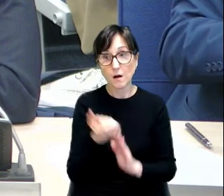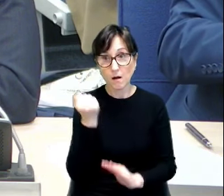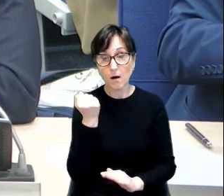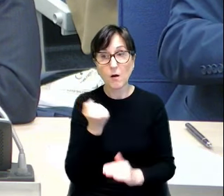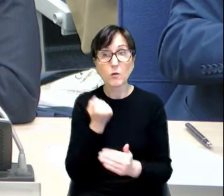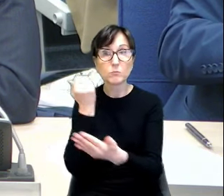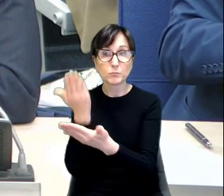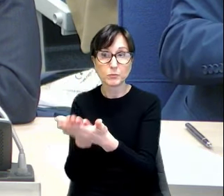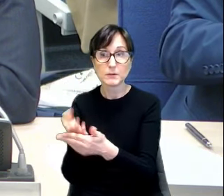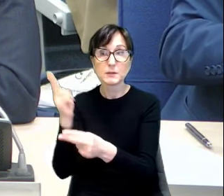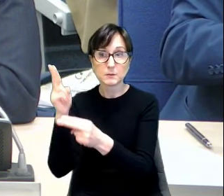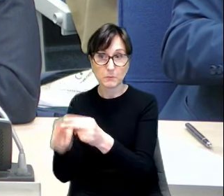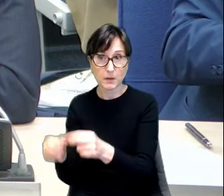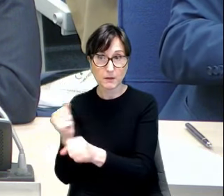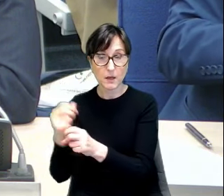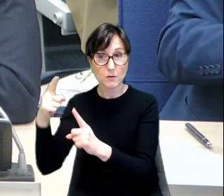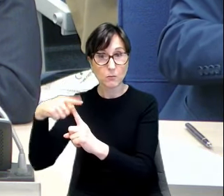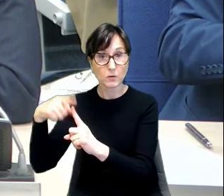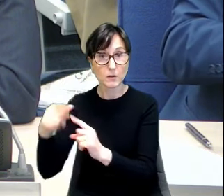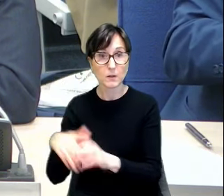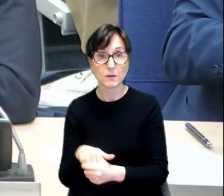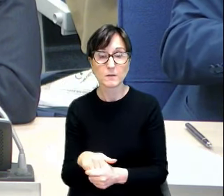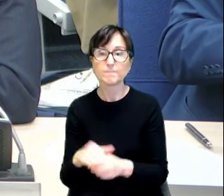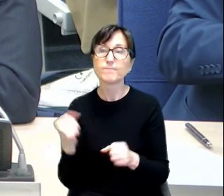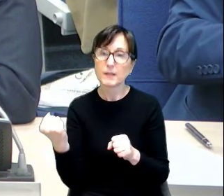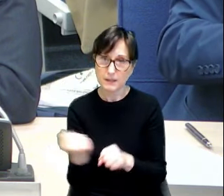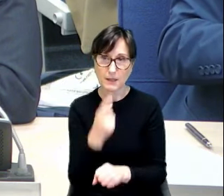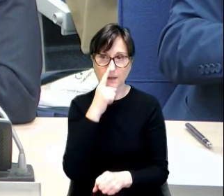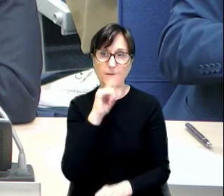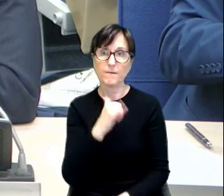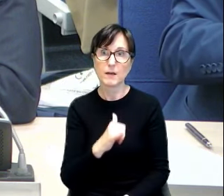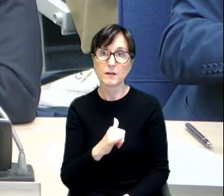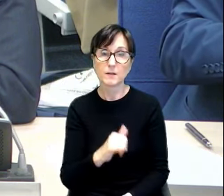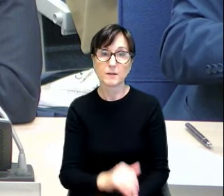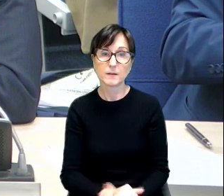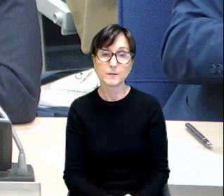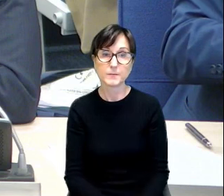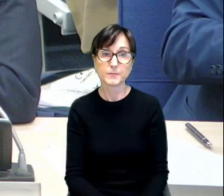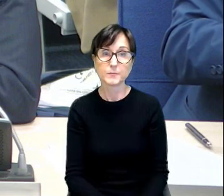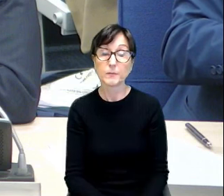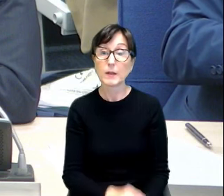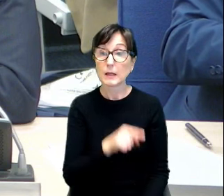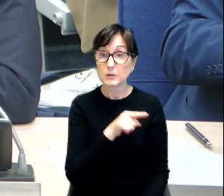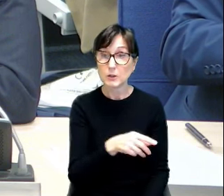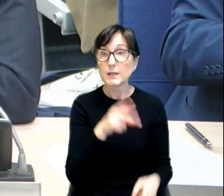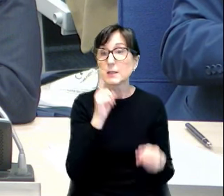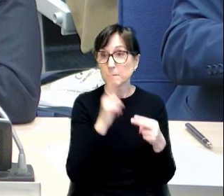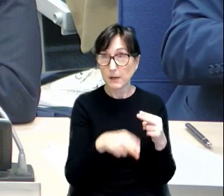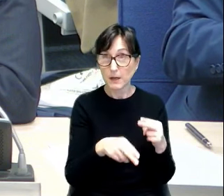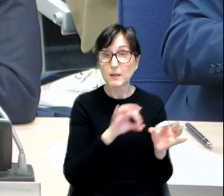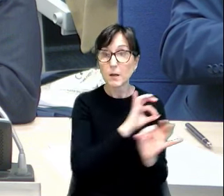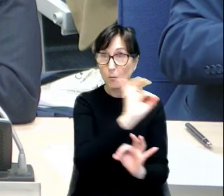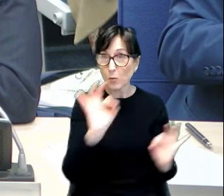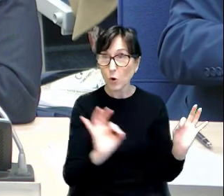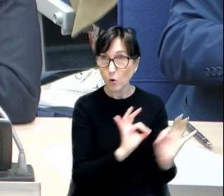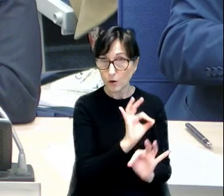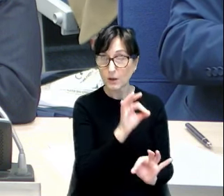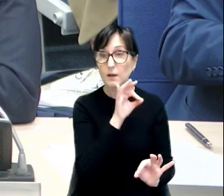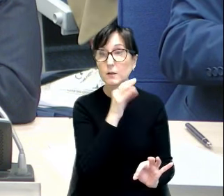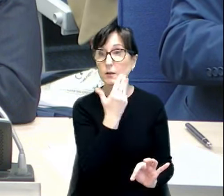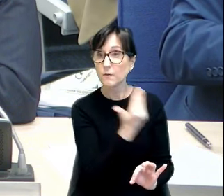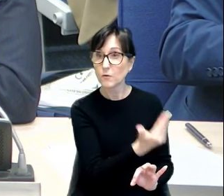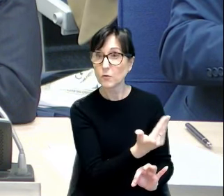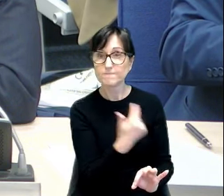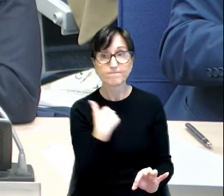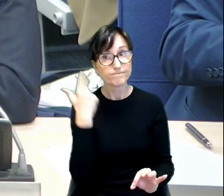mano galva tai yra rizika kurią visą laiką reikėtų įsivertint bet kalbant apie šitą sprendimo projektą tai yra keli dalykai kurie yra mano galva